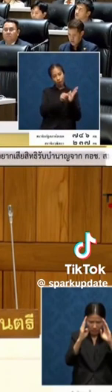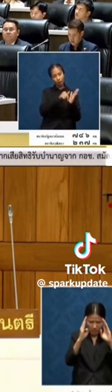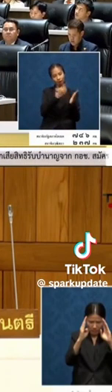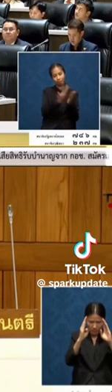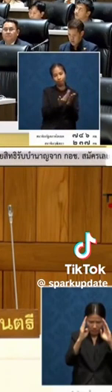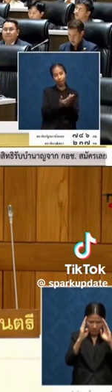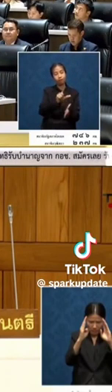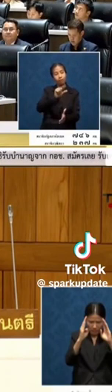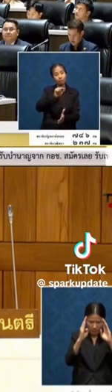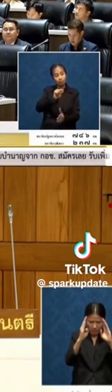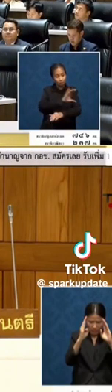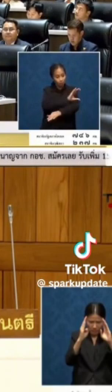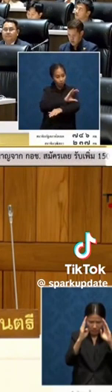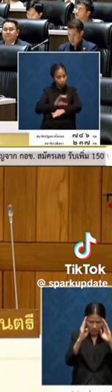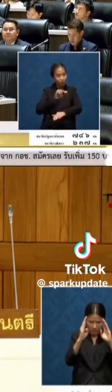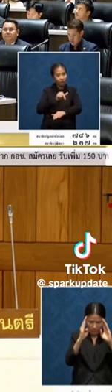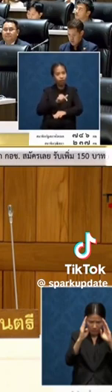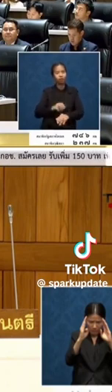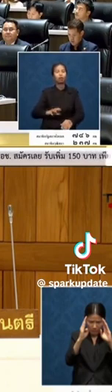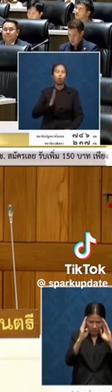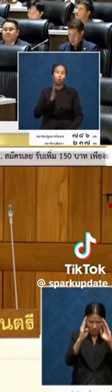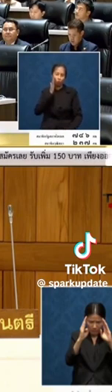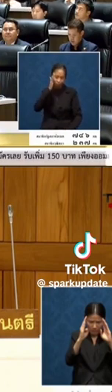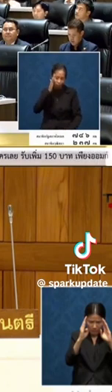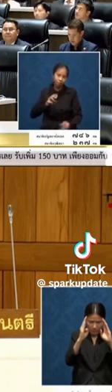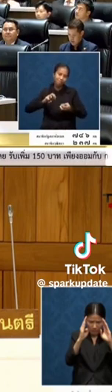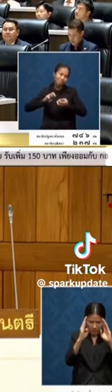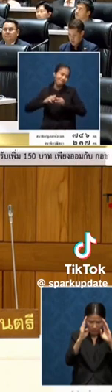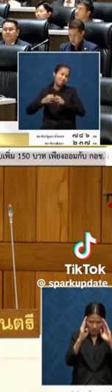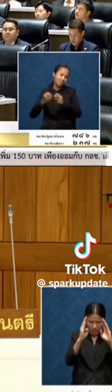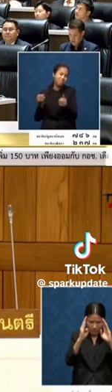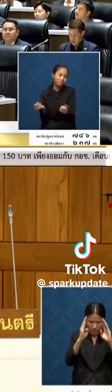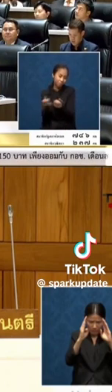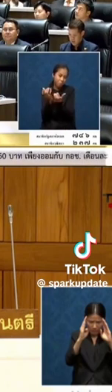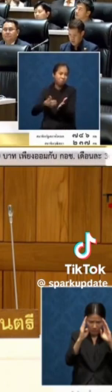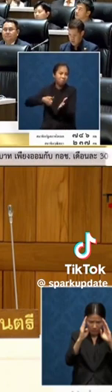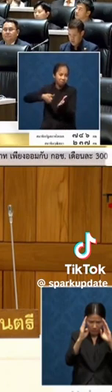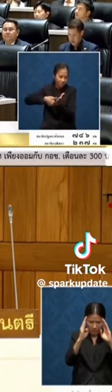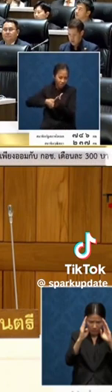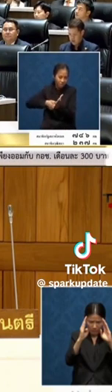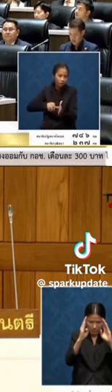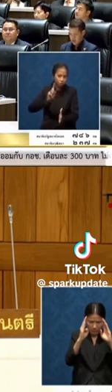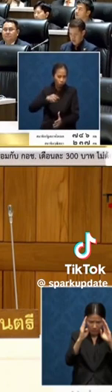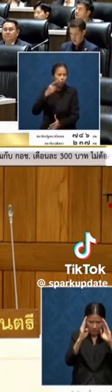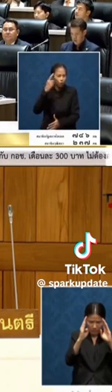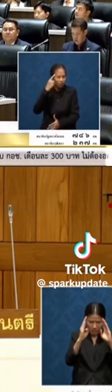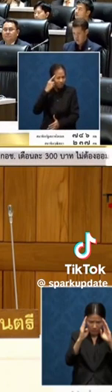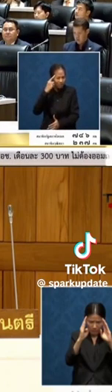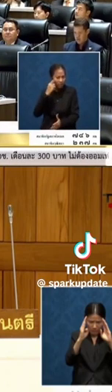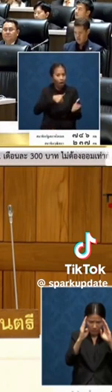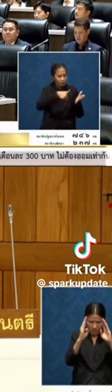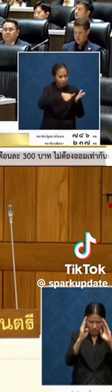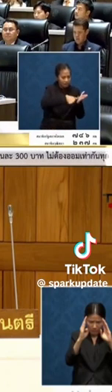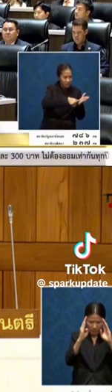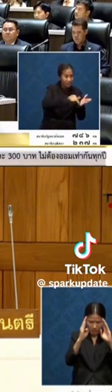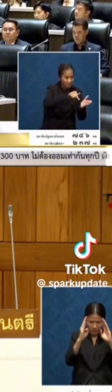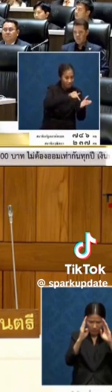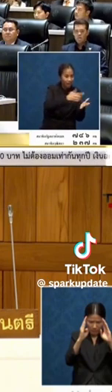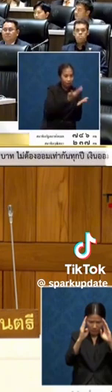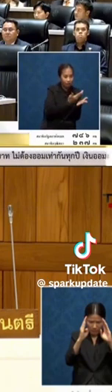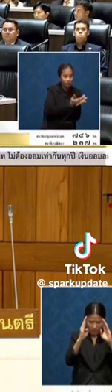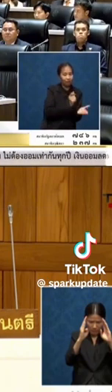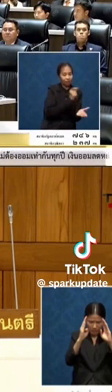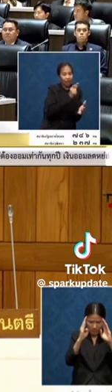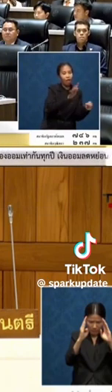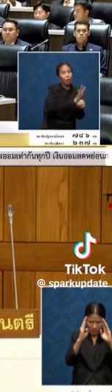ปใช้เนี่ยมันจะยิ่งให้ก่อให้เกิดหนี้ก่อให้เกิดปัญหาตามมาในอนาคตคือคิดให้ดีเคลียร์หนี้เก่าก่อนดีไหมท่านจะเอายังไงกับสายสีเขียว